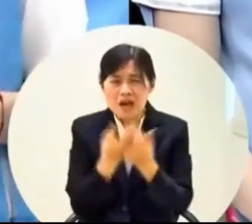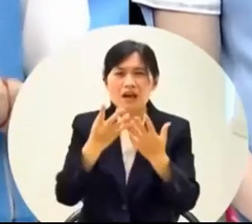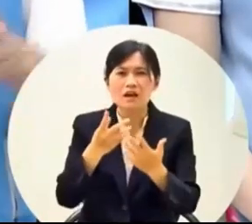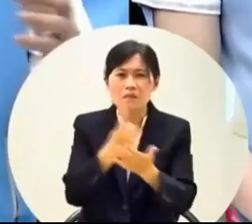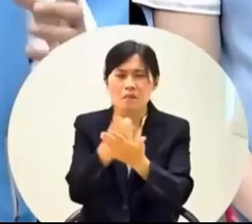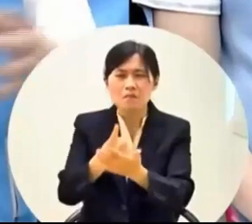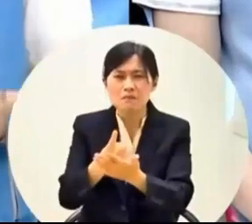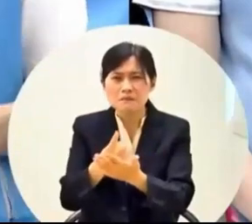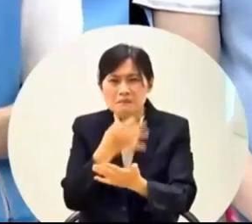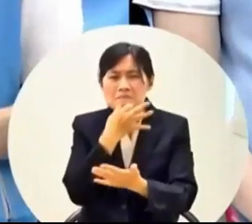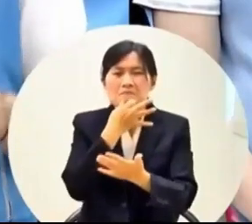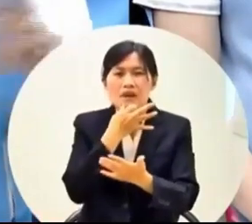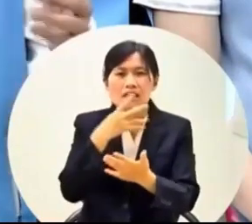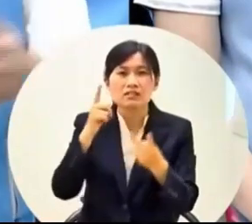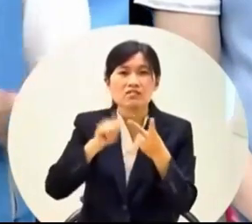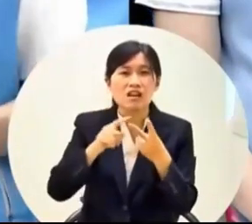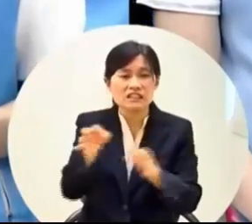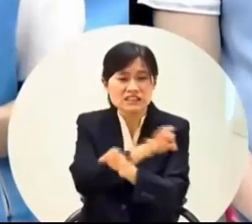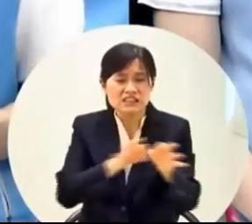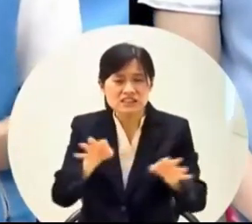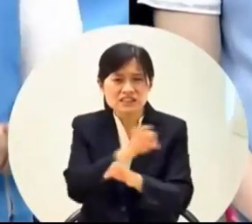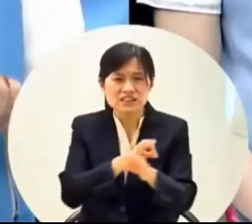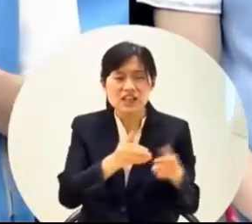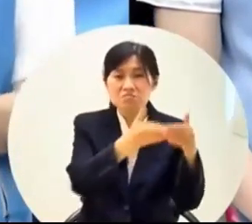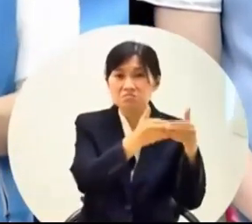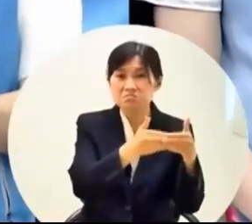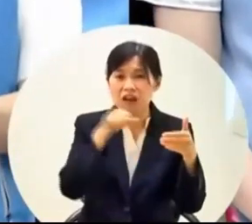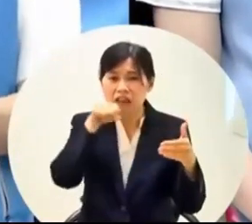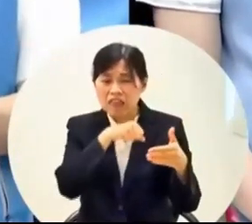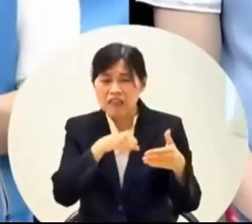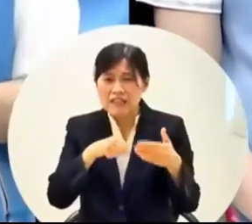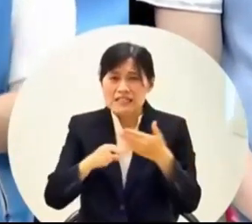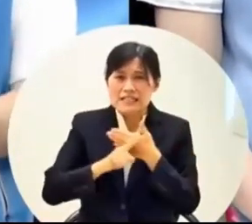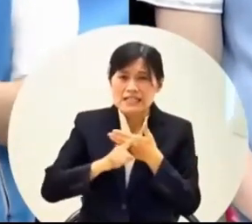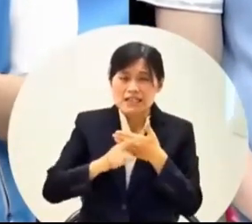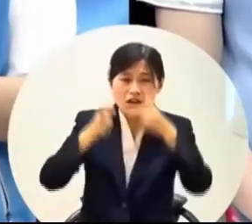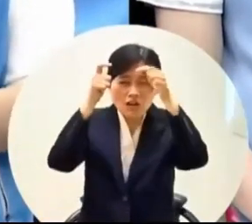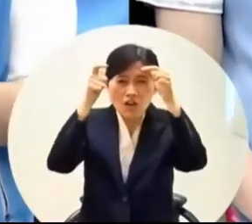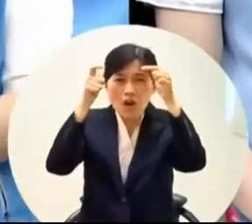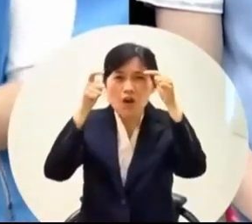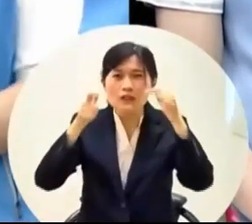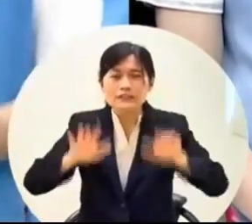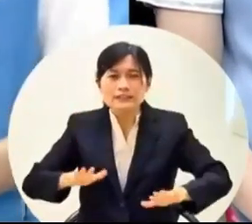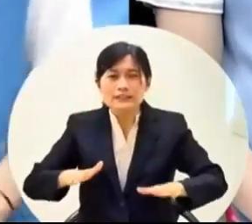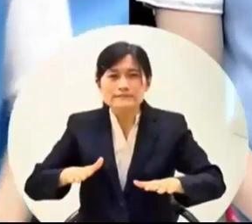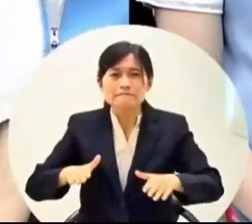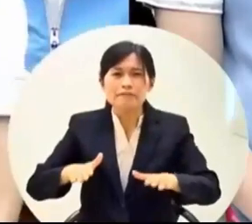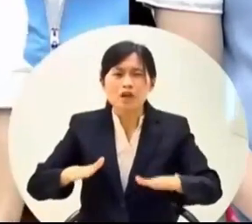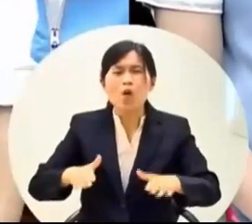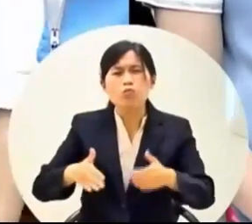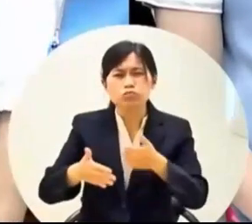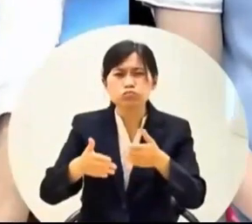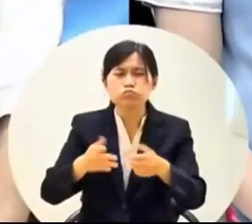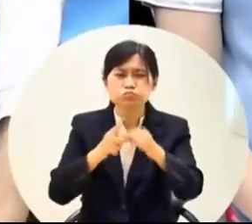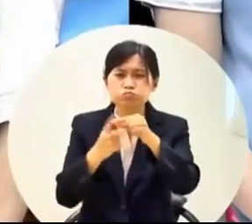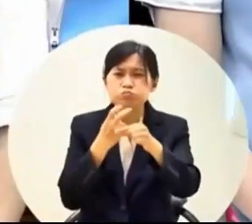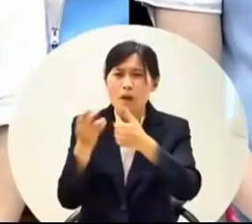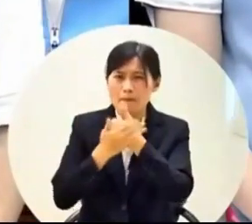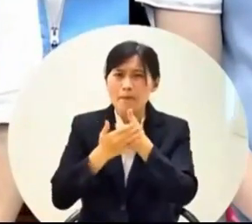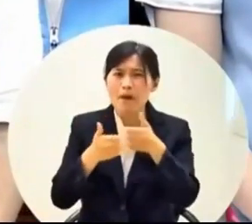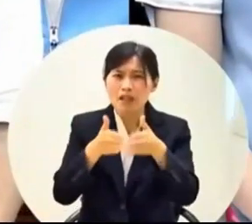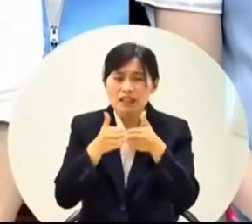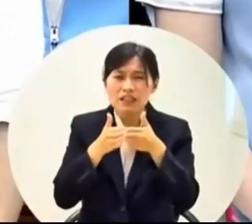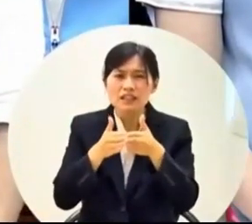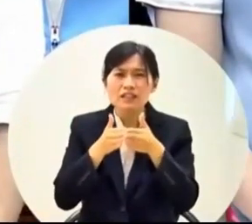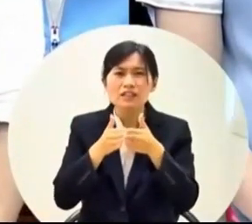来经济方面的困难，两岸之间的紧张，从高雄的角度来看迫切需要中央的帮忙。所以大环境中环境跟小环境来